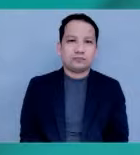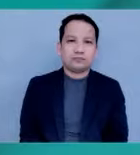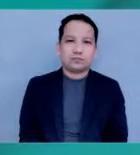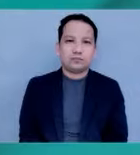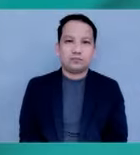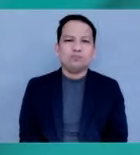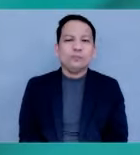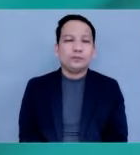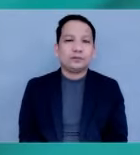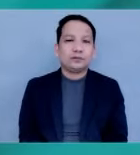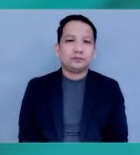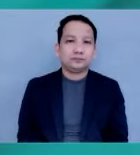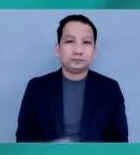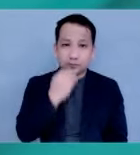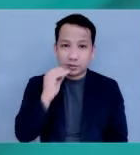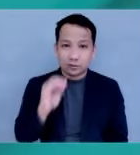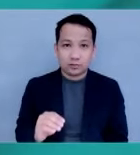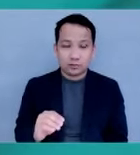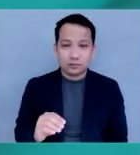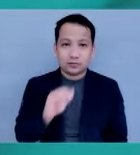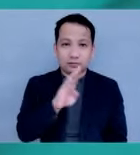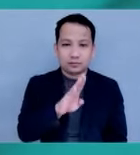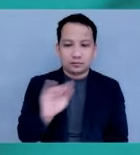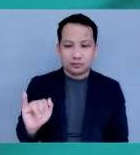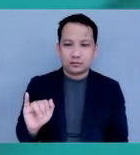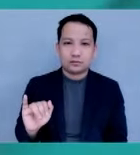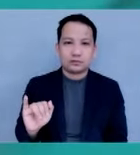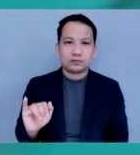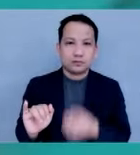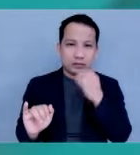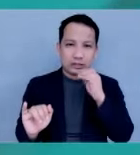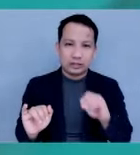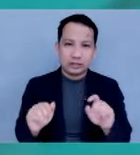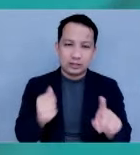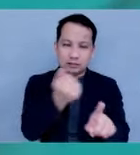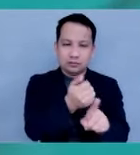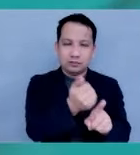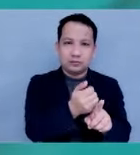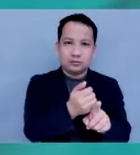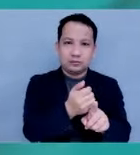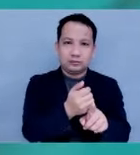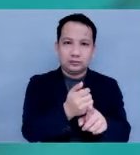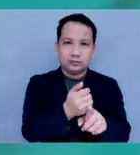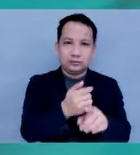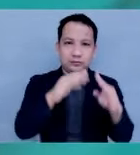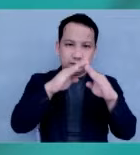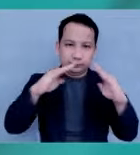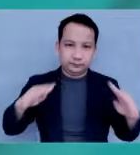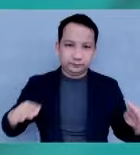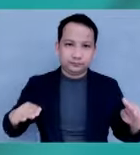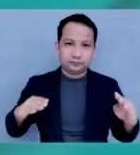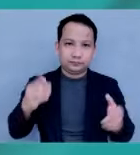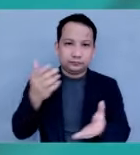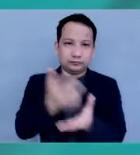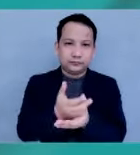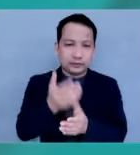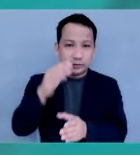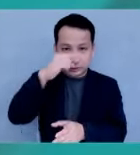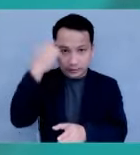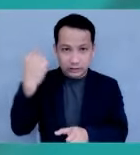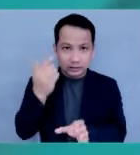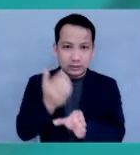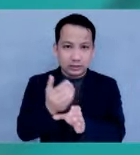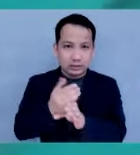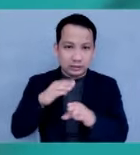Sa bisa ng mission order ng Bureau of Immigration, sinalakay at agad pinalibutan ng mga operatiba ang nakahintong itim na sasakyan na yan sa